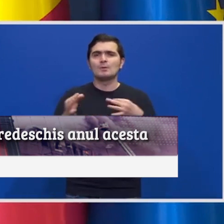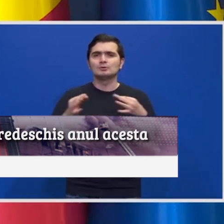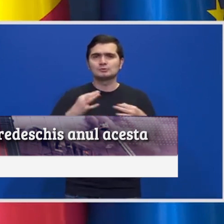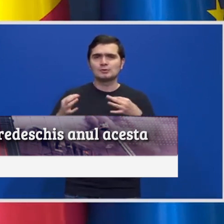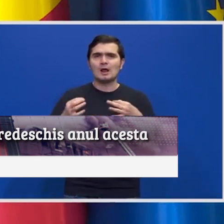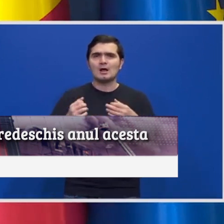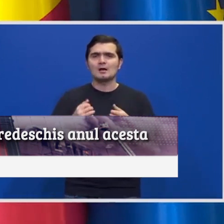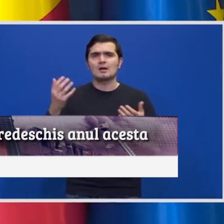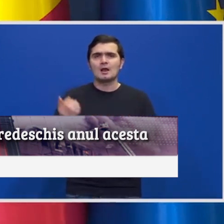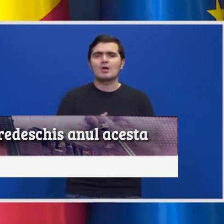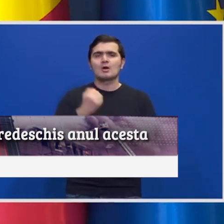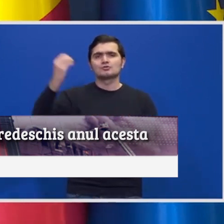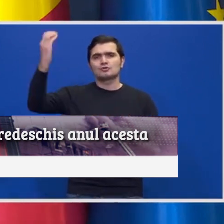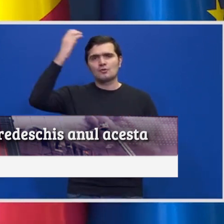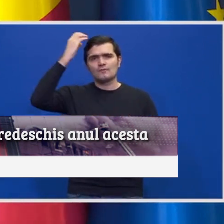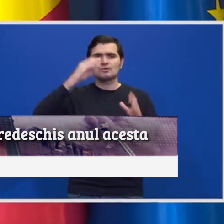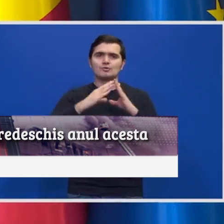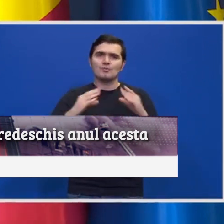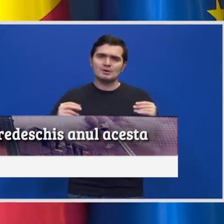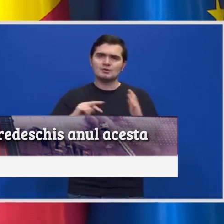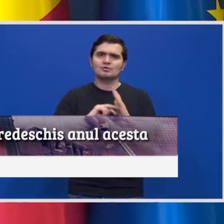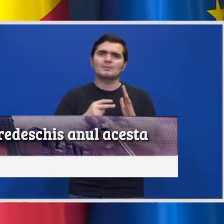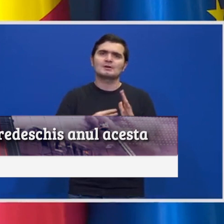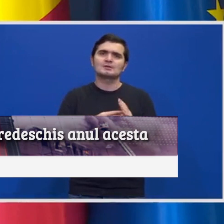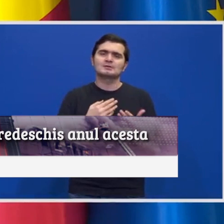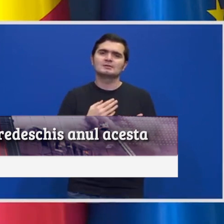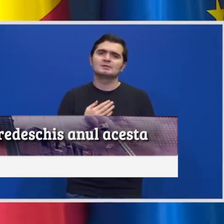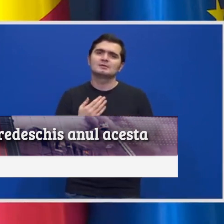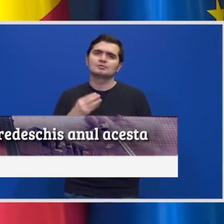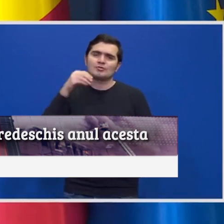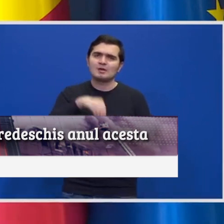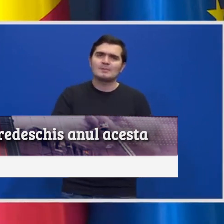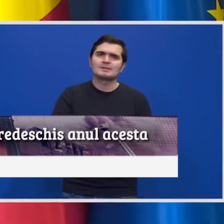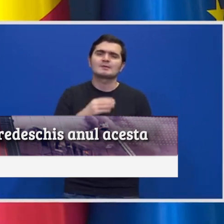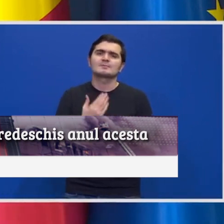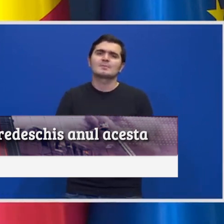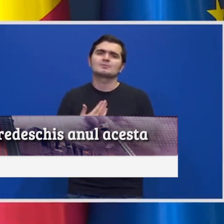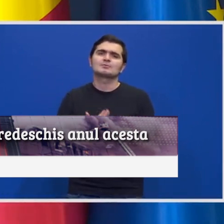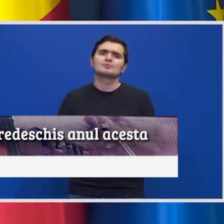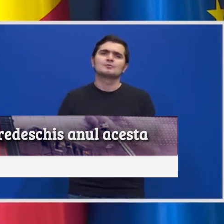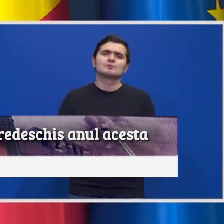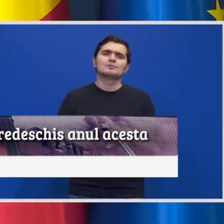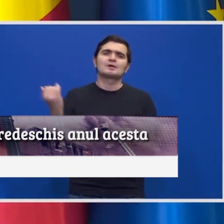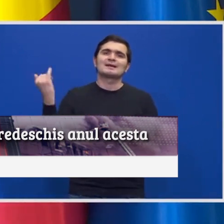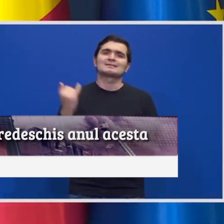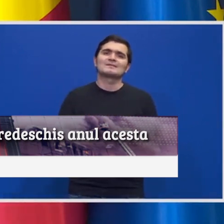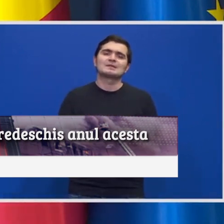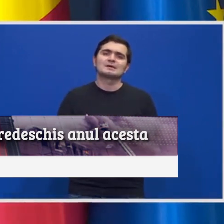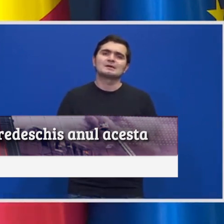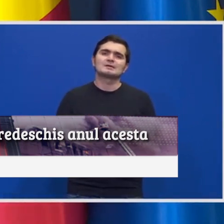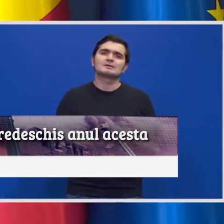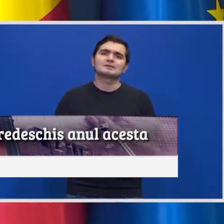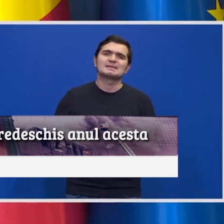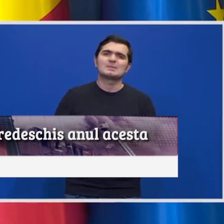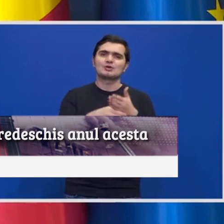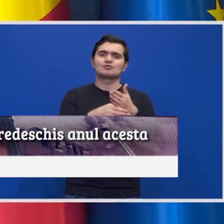României le-a pregătit și le-a implementat pentru a veni în